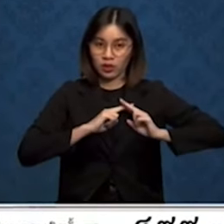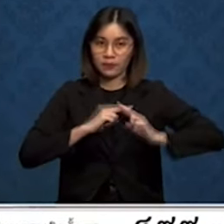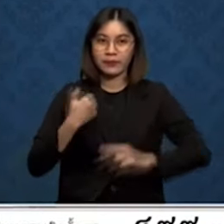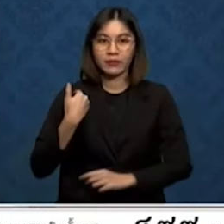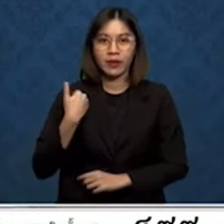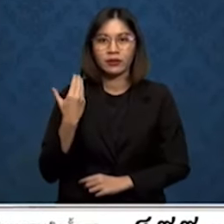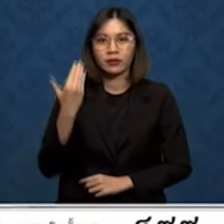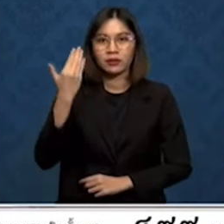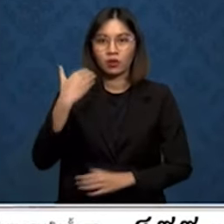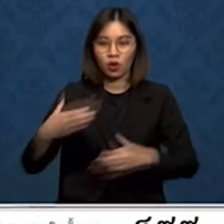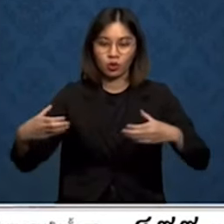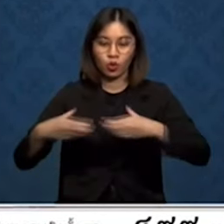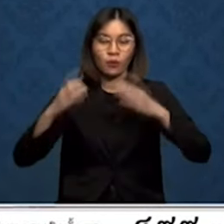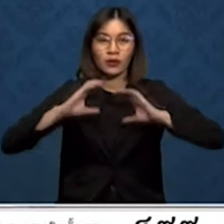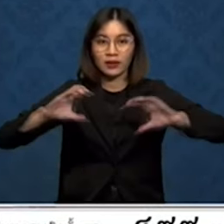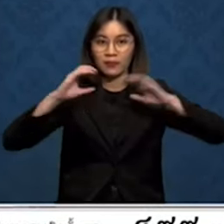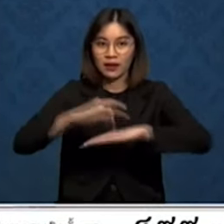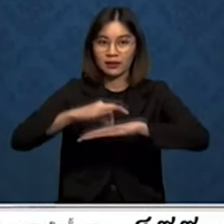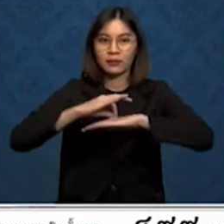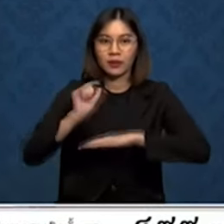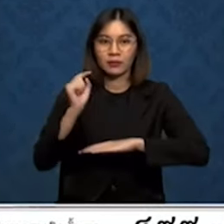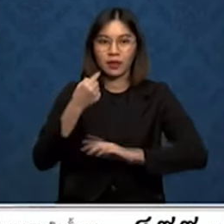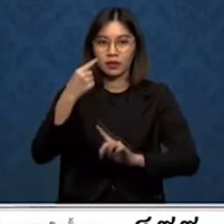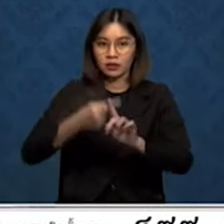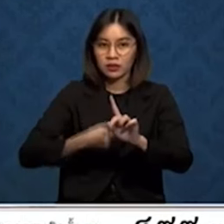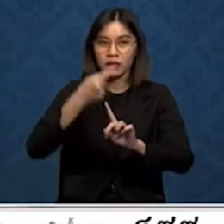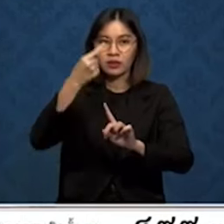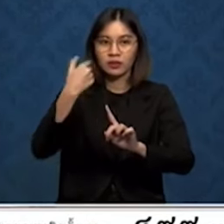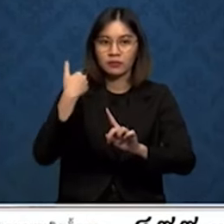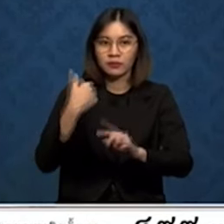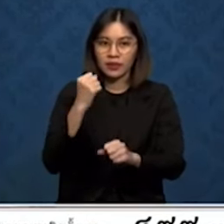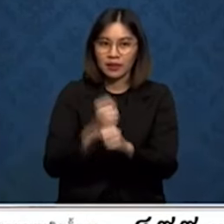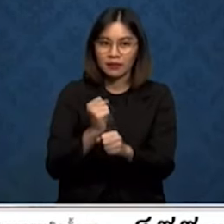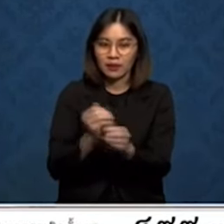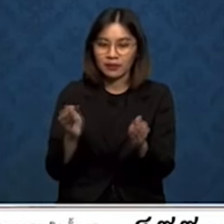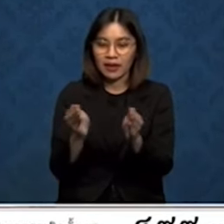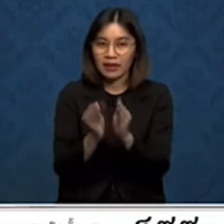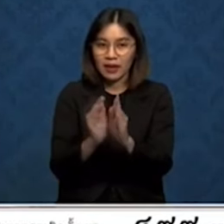ว่าตอนรัฐบาลเข้ามาใหมๆช่งเดือนมกรามีการทำผลสำรวจ